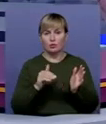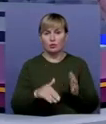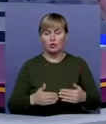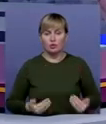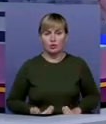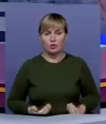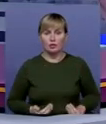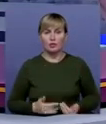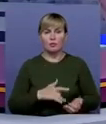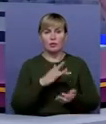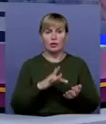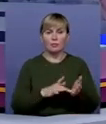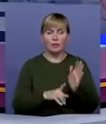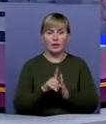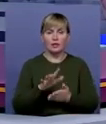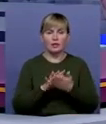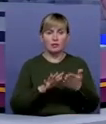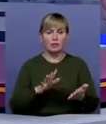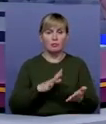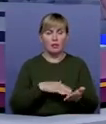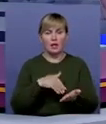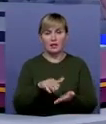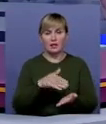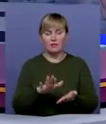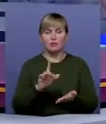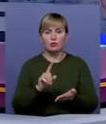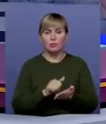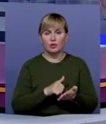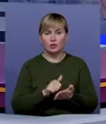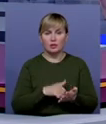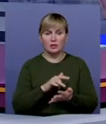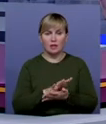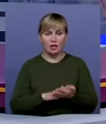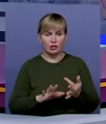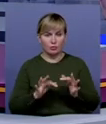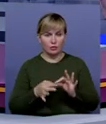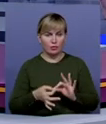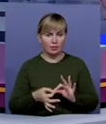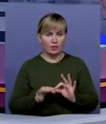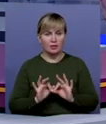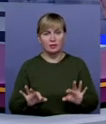жителей мегаполиса, но часть заявлений были отклонены. В чем причина, выясняла Рамина Мирзалимова.